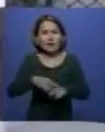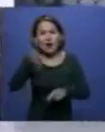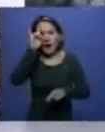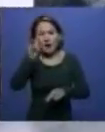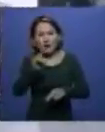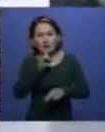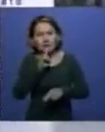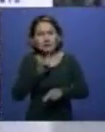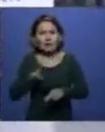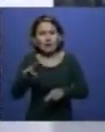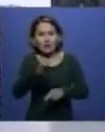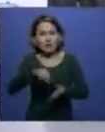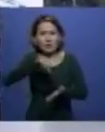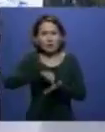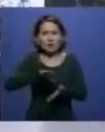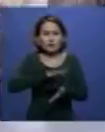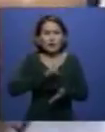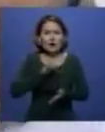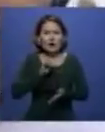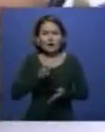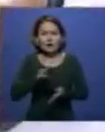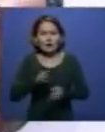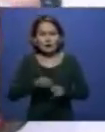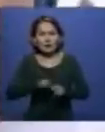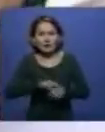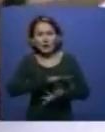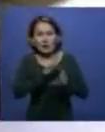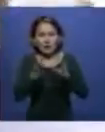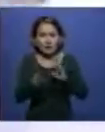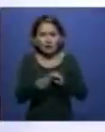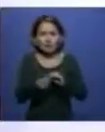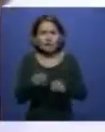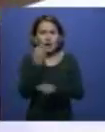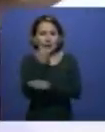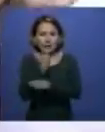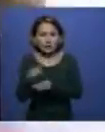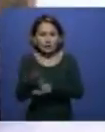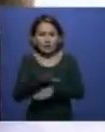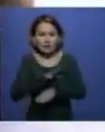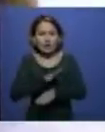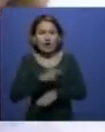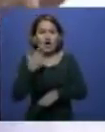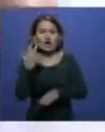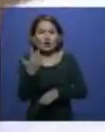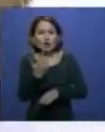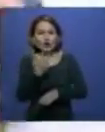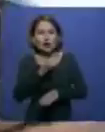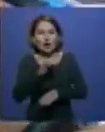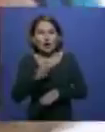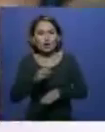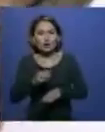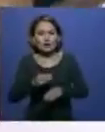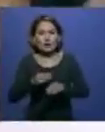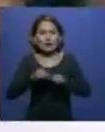өзі Қазақстанда өнер көрсетсе, Қайрат Ахметов аянама бірден қарсыласын тұқыртып, басымдылығын байқатты. Үшінші раундтан соң төрешілер